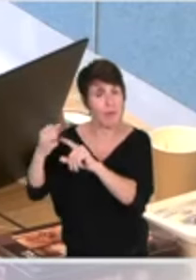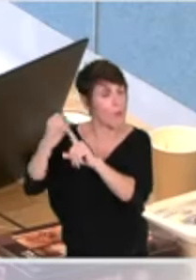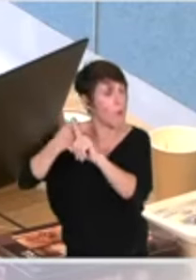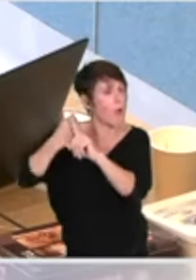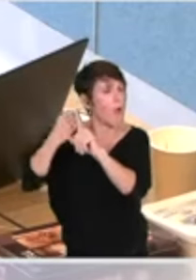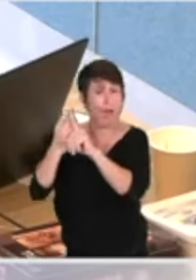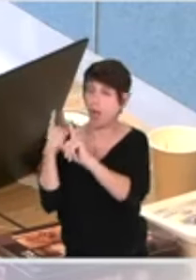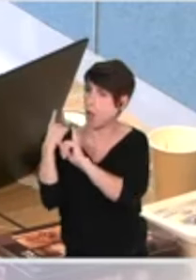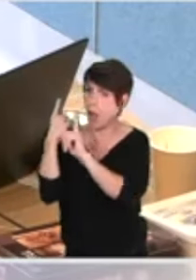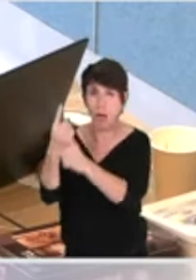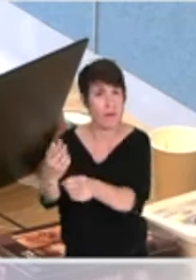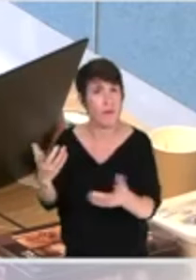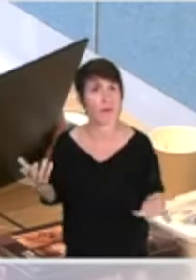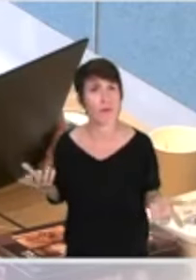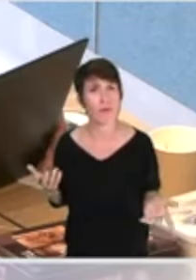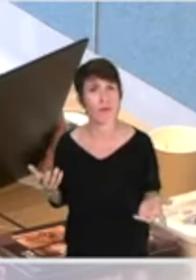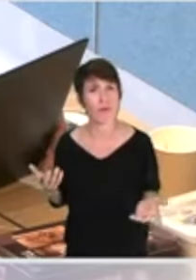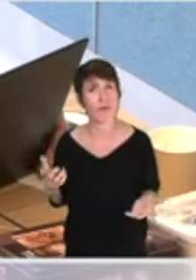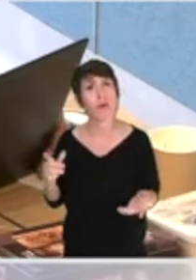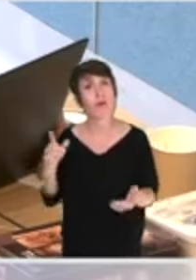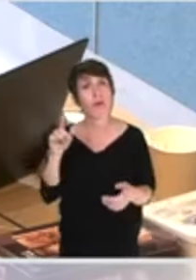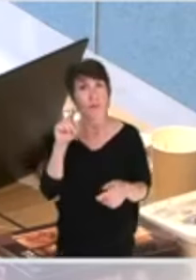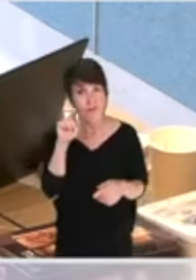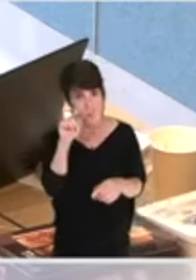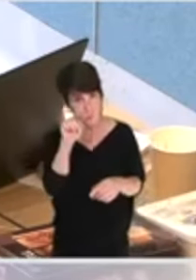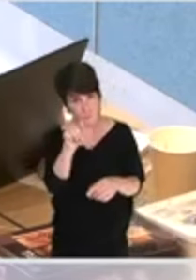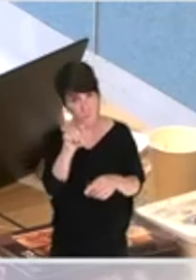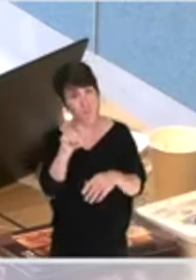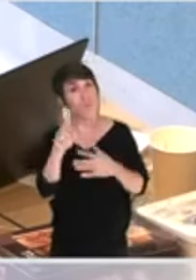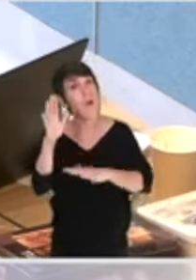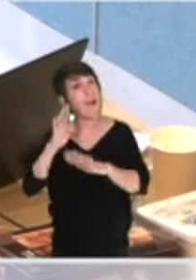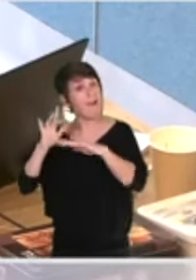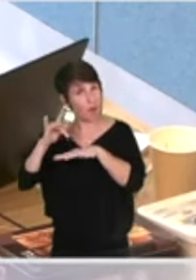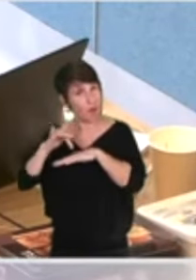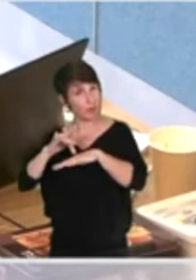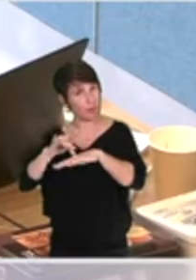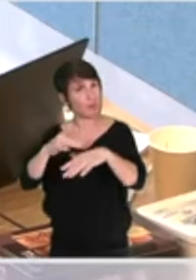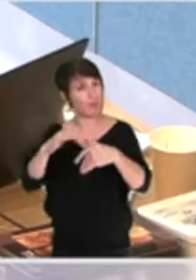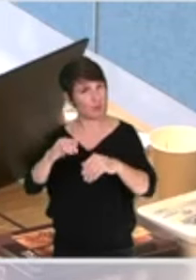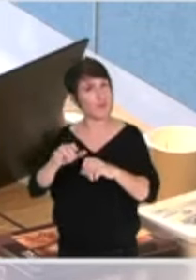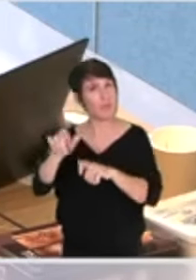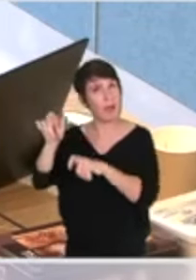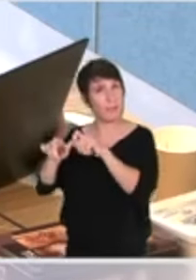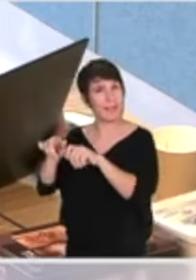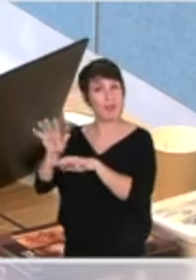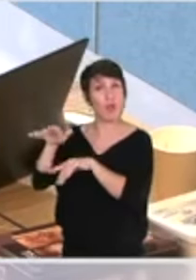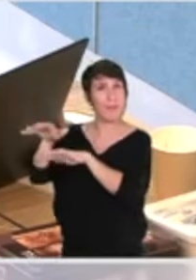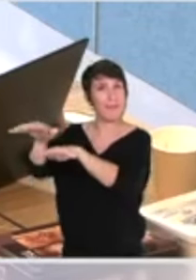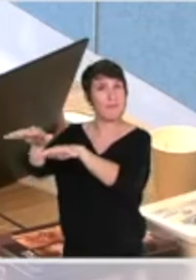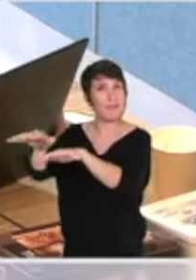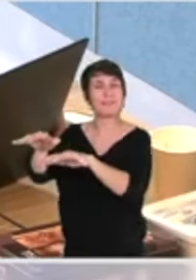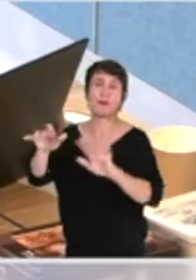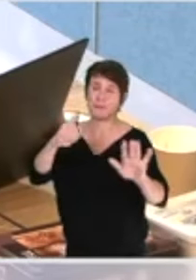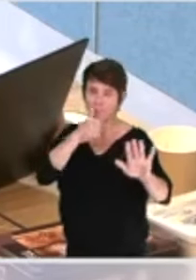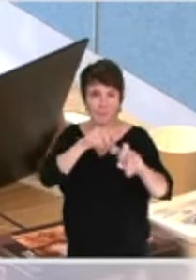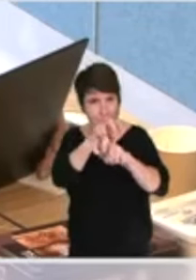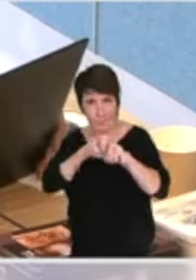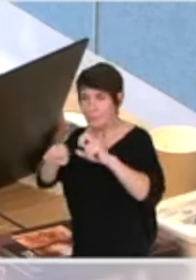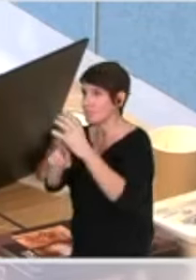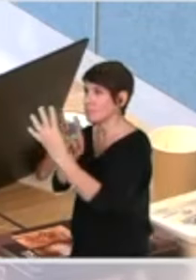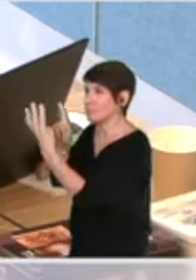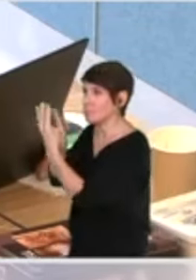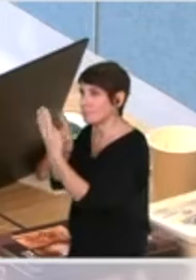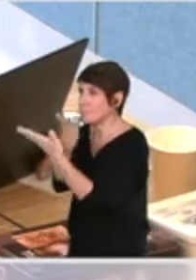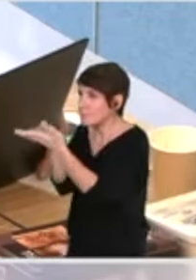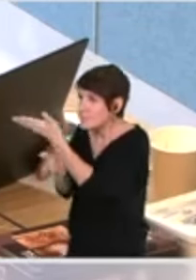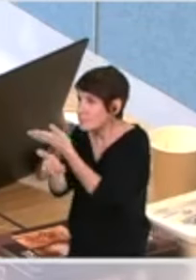parenthèses, je rappelle quand même qu'il vous est arrivé par le passé de recevoir des manifestants pendant le conseil municipal. Je trouve dommage